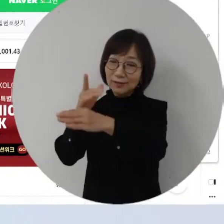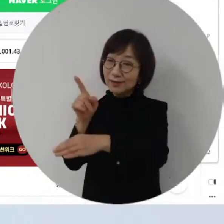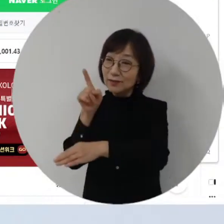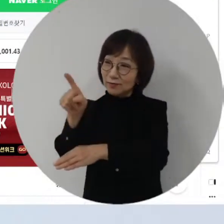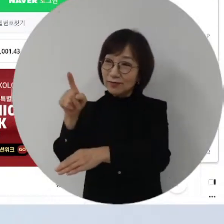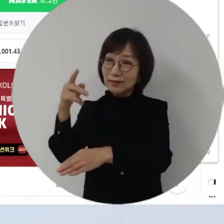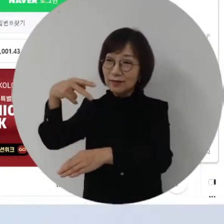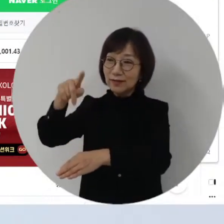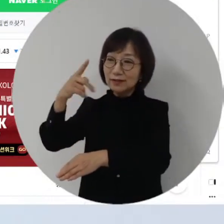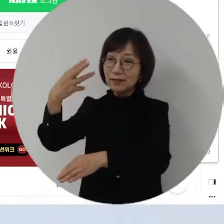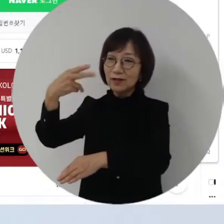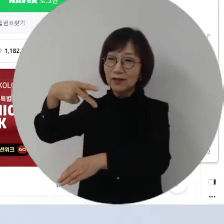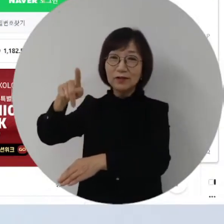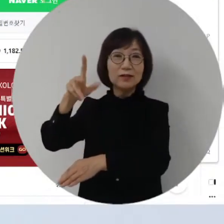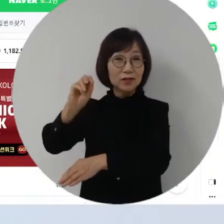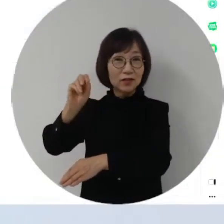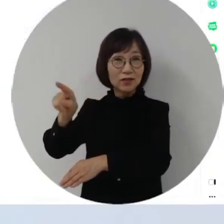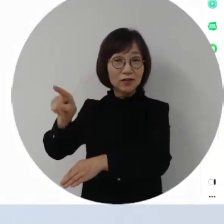설정.